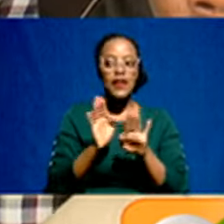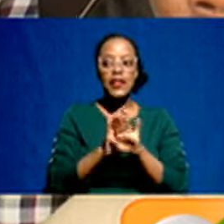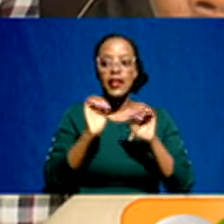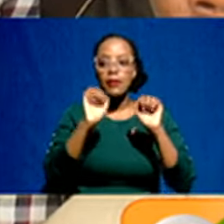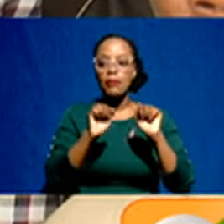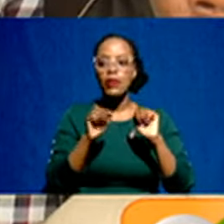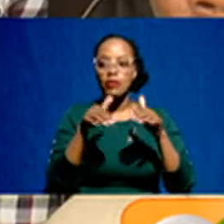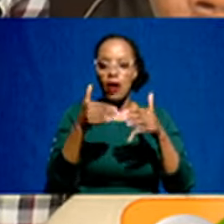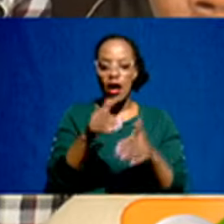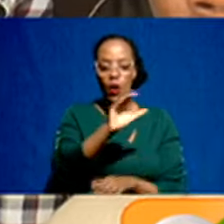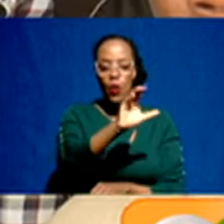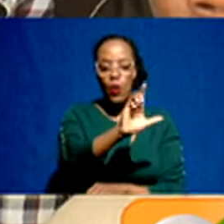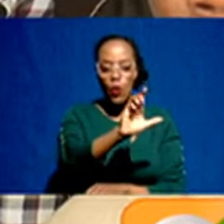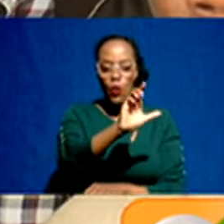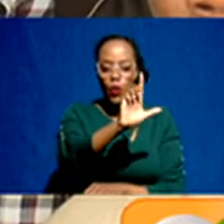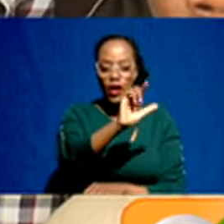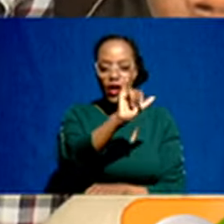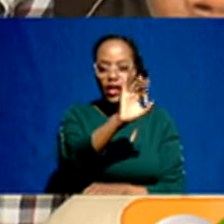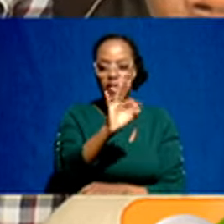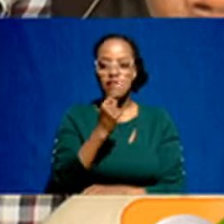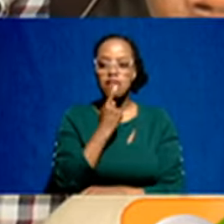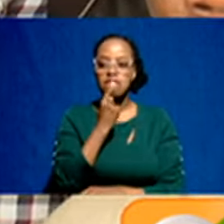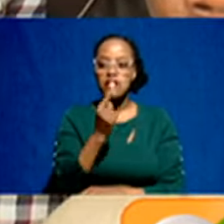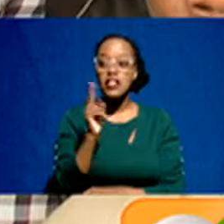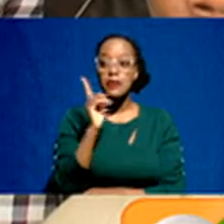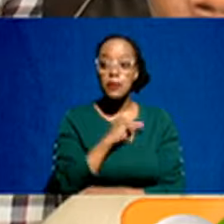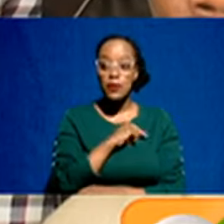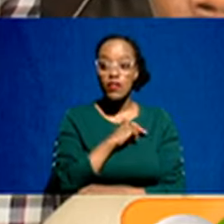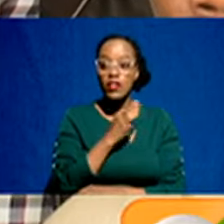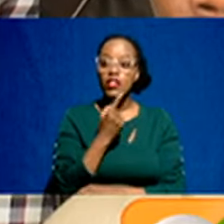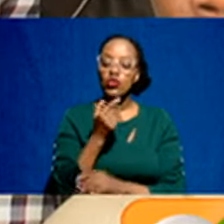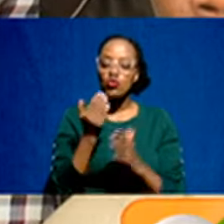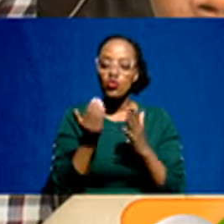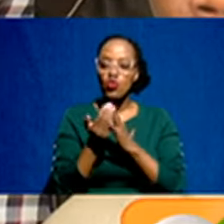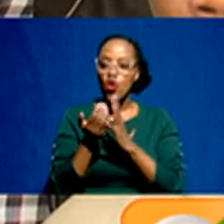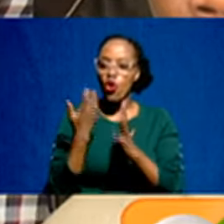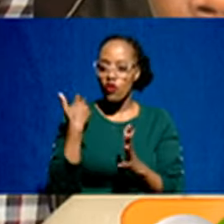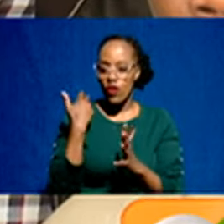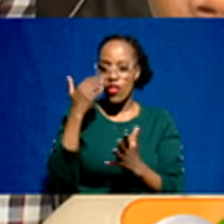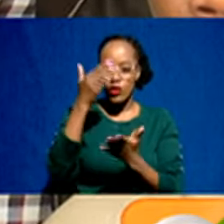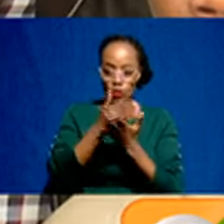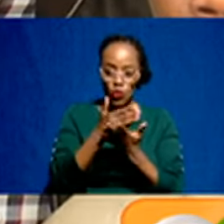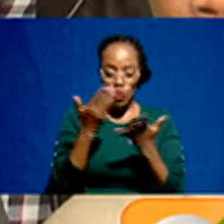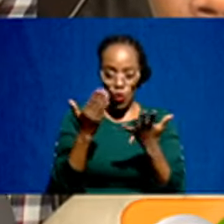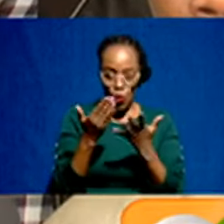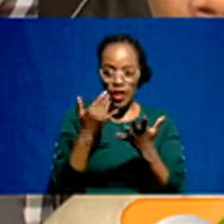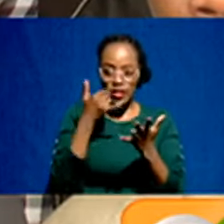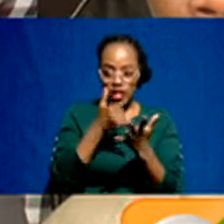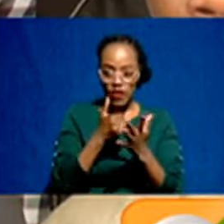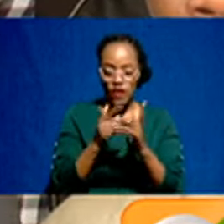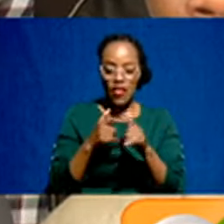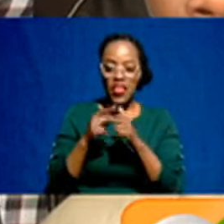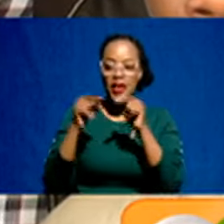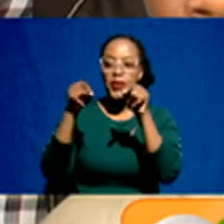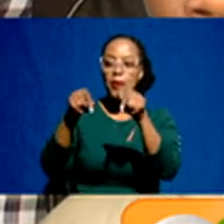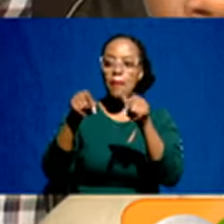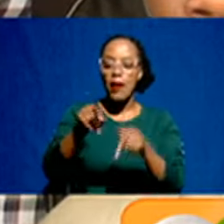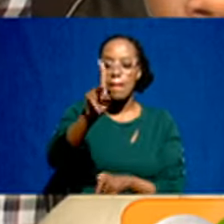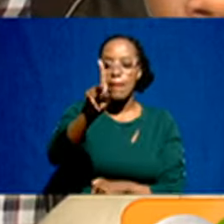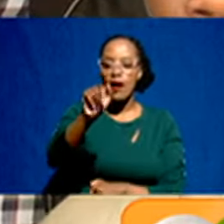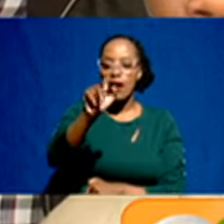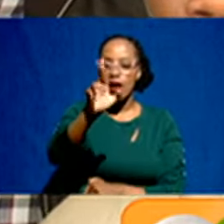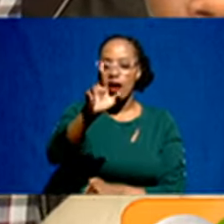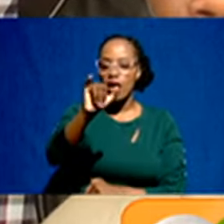vile Cliff alivyosema, kutoa ukweli pali upo na kuwekelea Kariuki